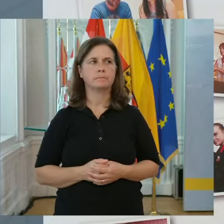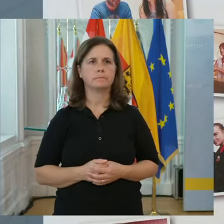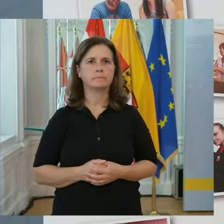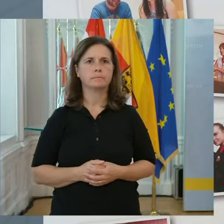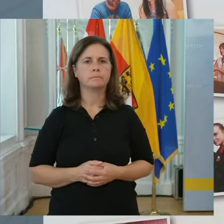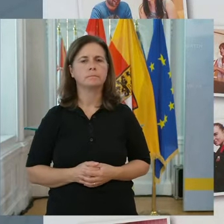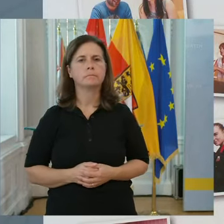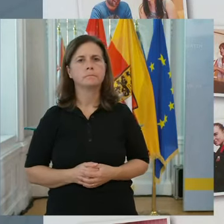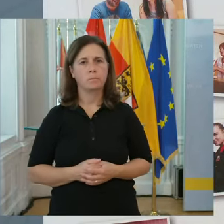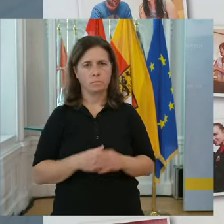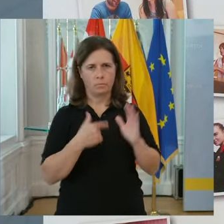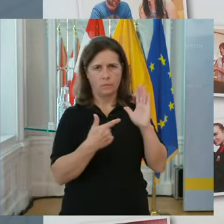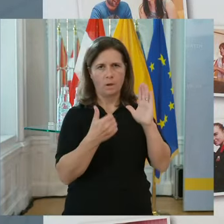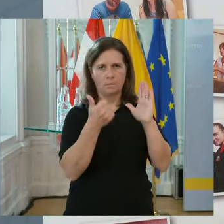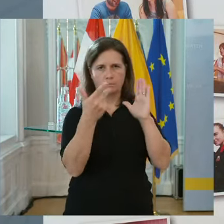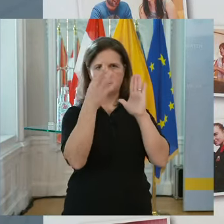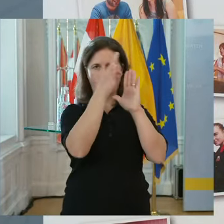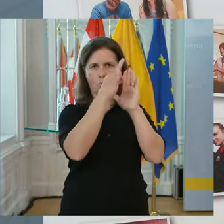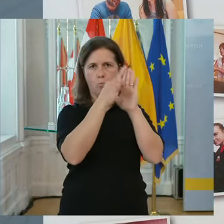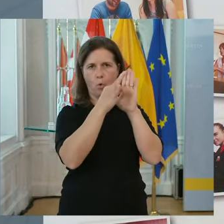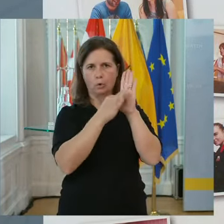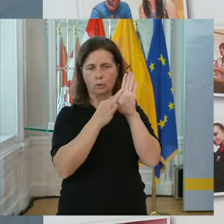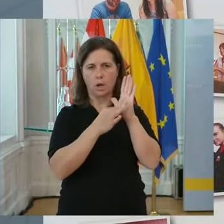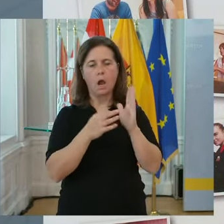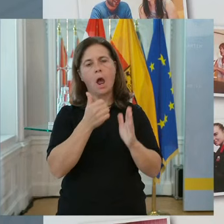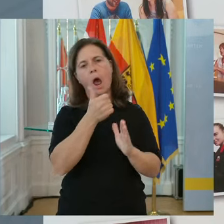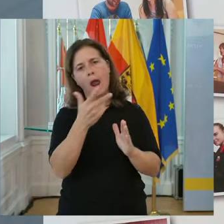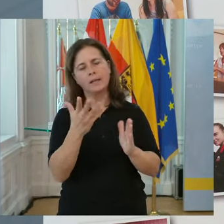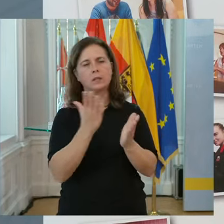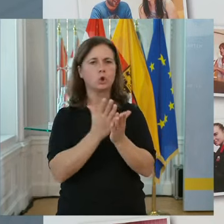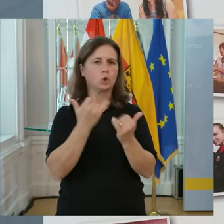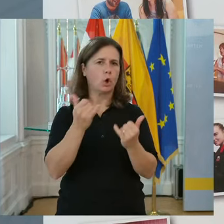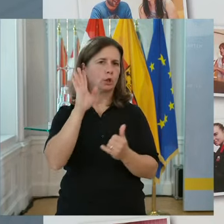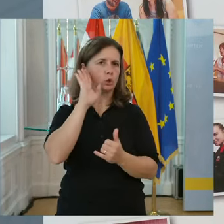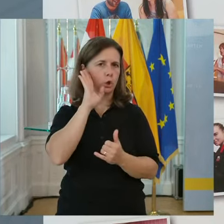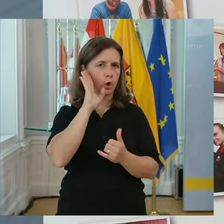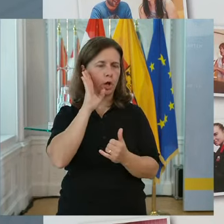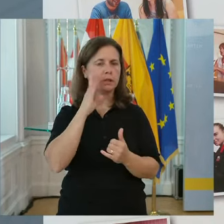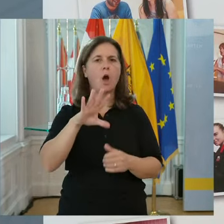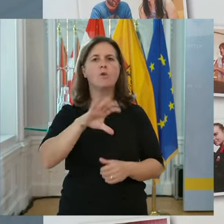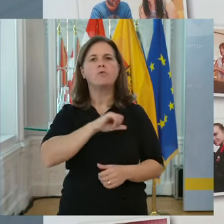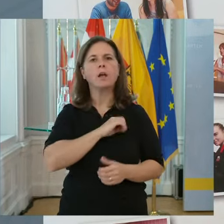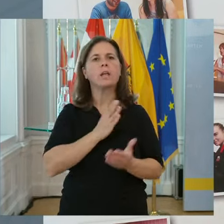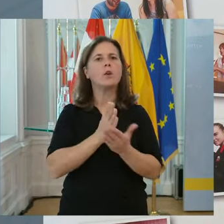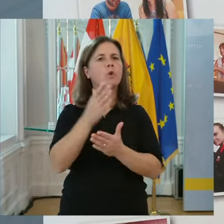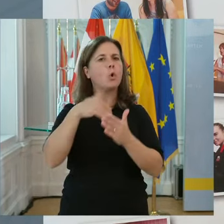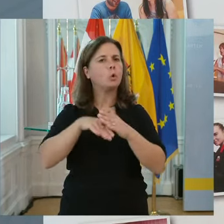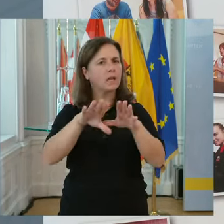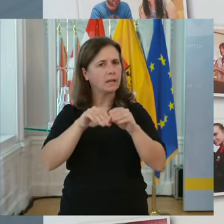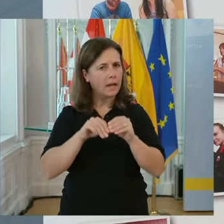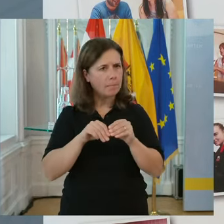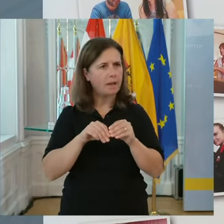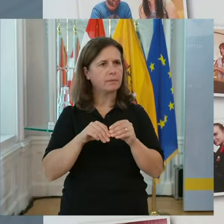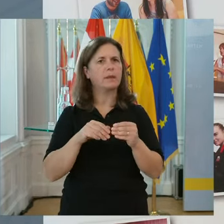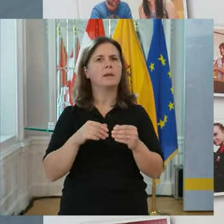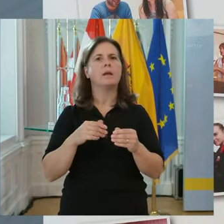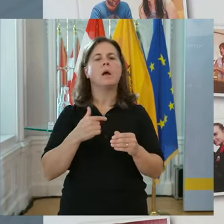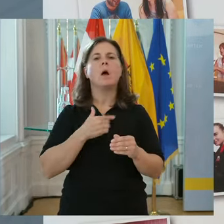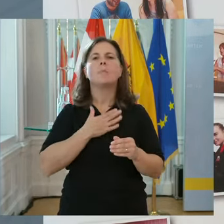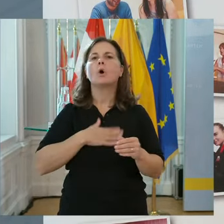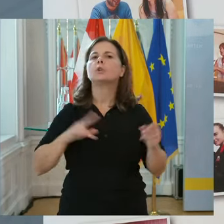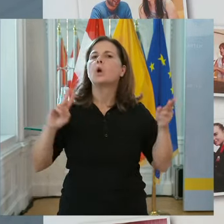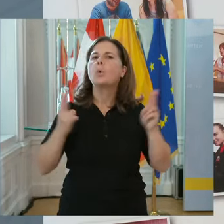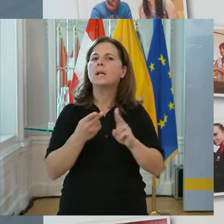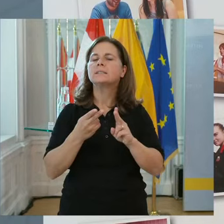Genau, wir werden uns diese Punkte ansehen. Einiges davon haben wir ja heute schon gehört, die Vorteile für Unternehmen am Arbeitsmarkt. Ich möchte kurz auf das